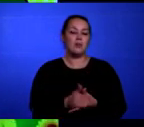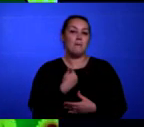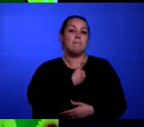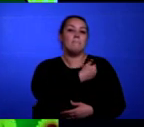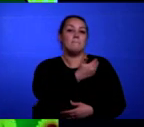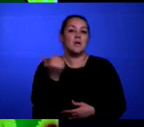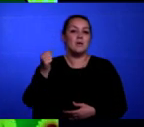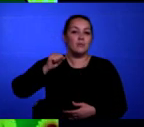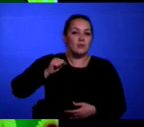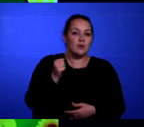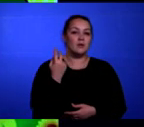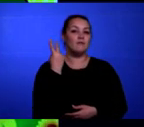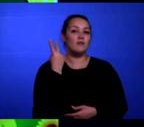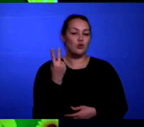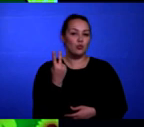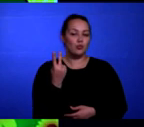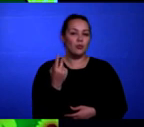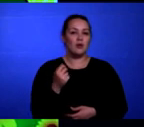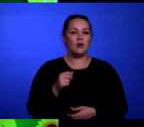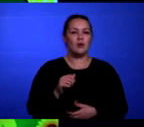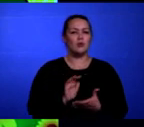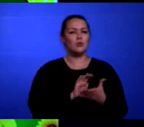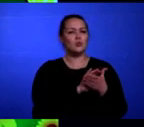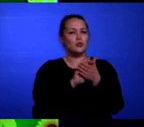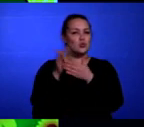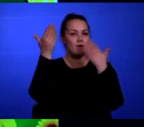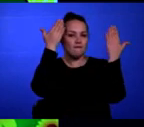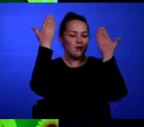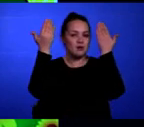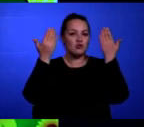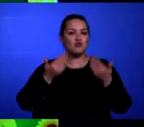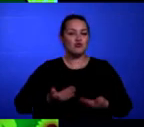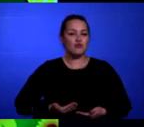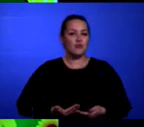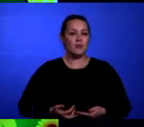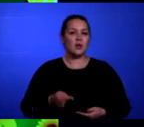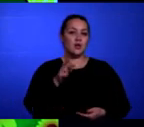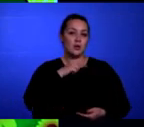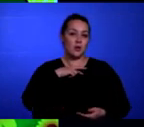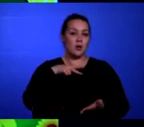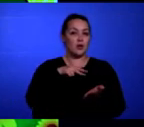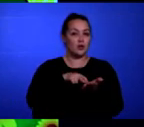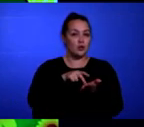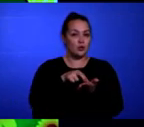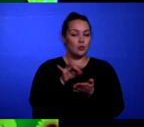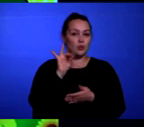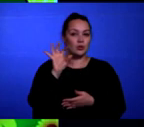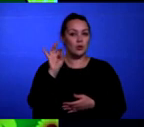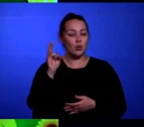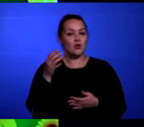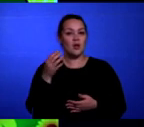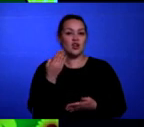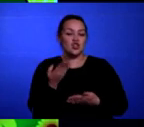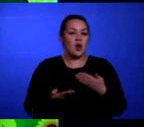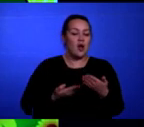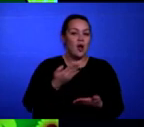вдвоем дружно весело живем я иду и он шагает я